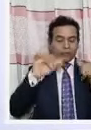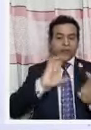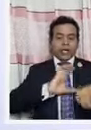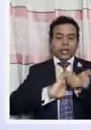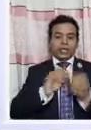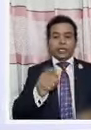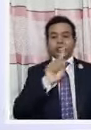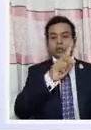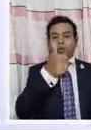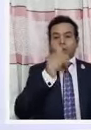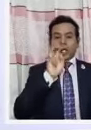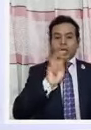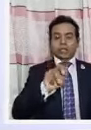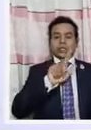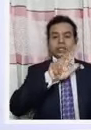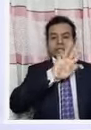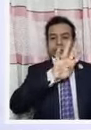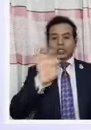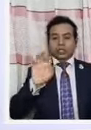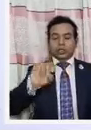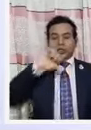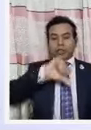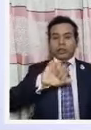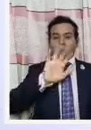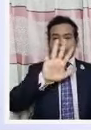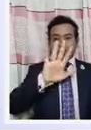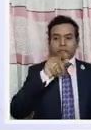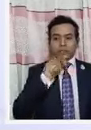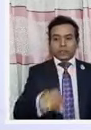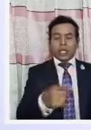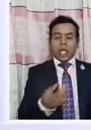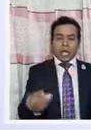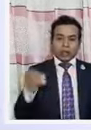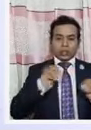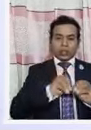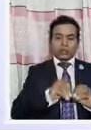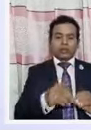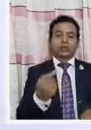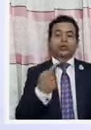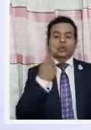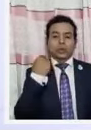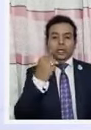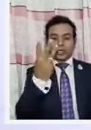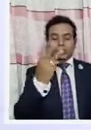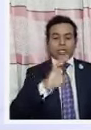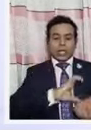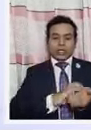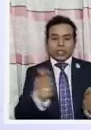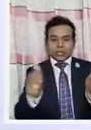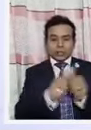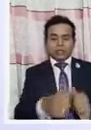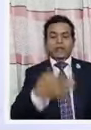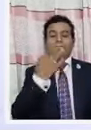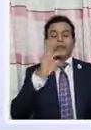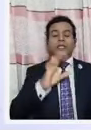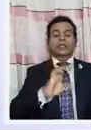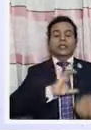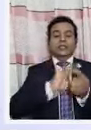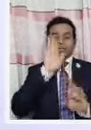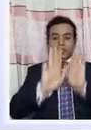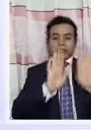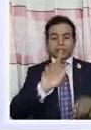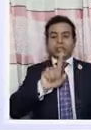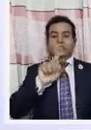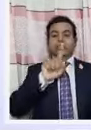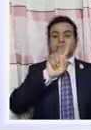1,69,24,681টি। অনলাইন প্ল্যাটফর্ম মুক্তপাঠে হটলাইন সেবা দেওয়ার জন্য প্রশিক্ষণপ্রাপ্ত চিকিৎসক 16495 জন, এই প্রশিক্ষণ আরও